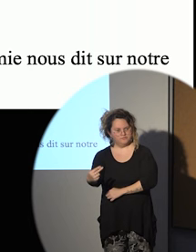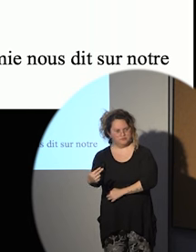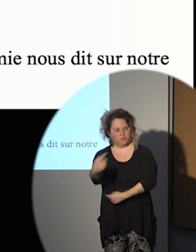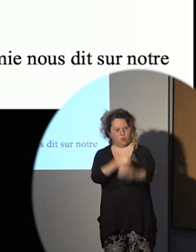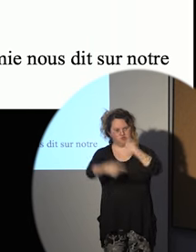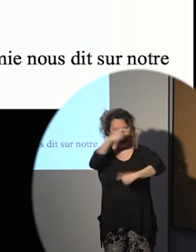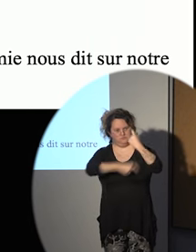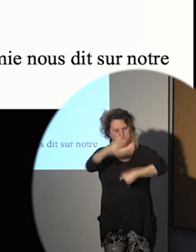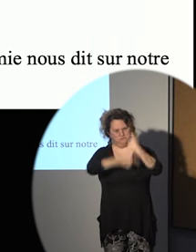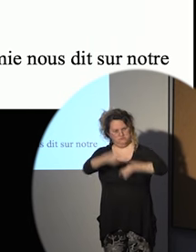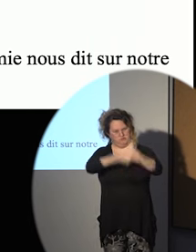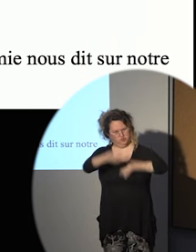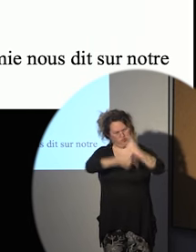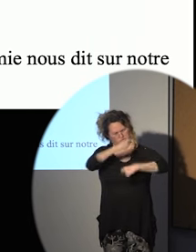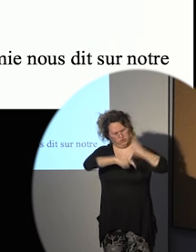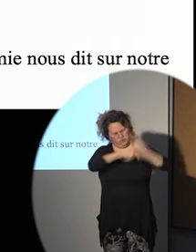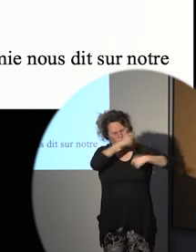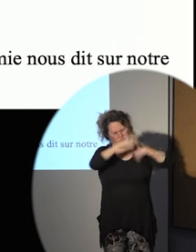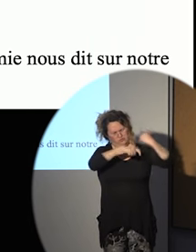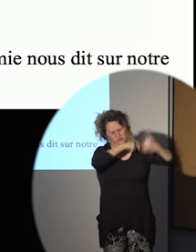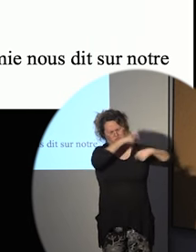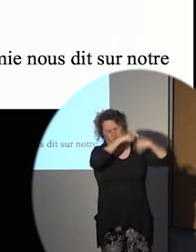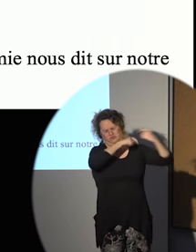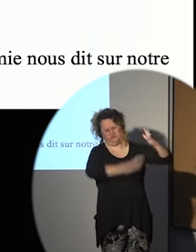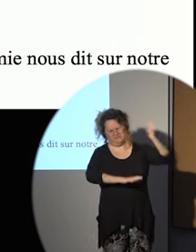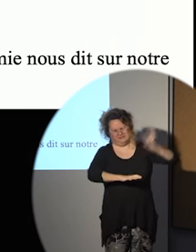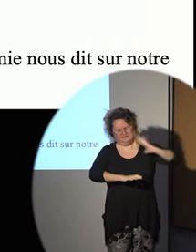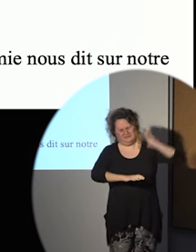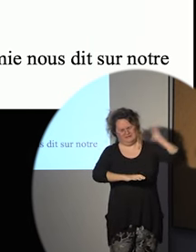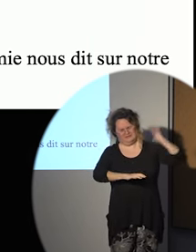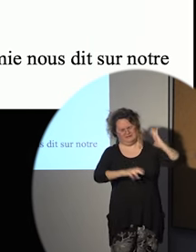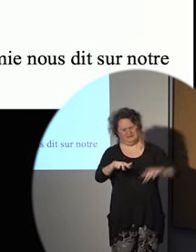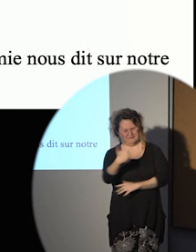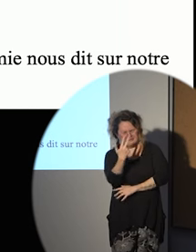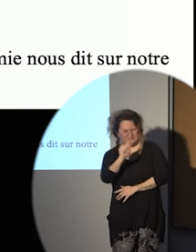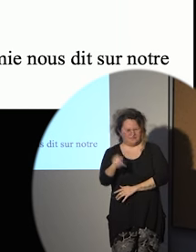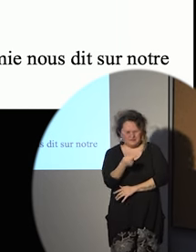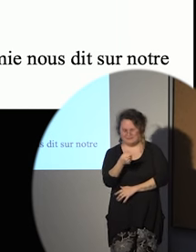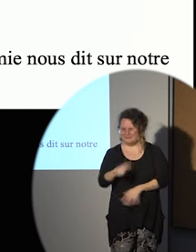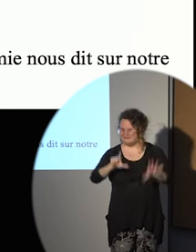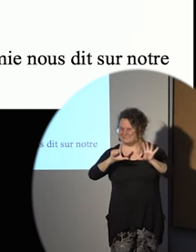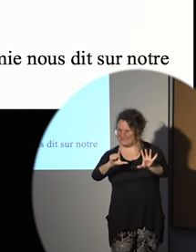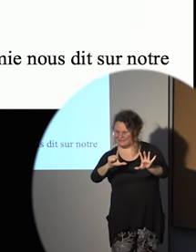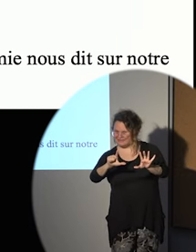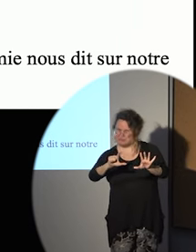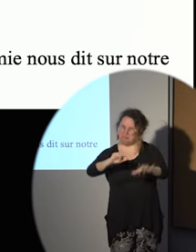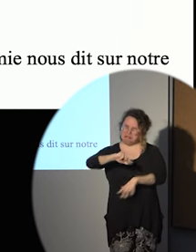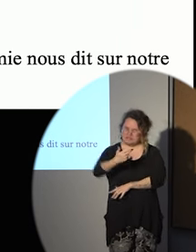Jusqu'à aller vers le passé le plus lointain, on a parlé de 13,7 milliards d'années, on ira jusqu'à 13,5, 13,6.